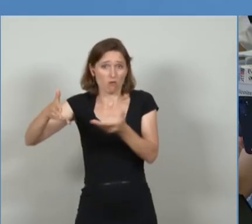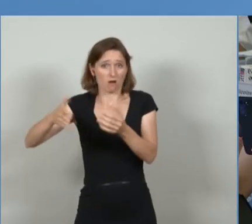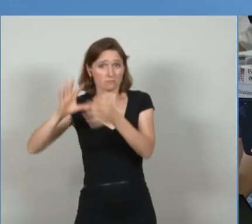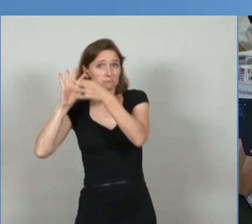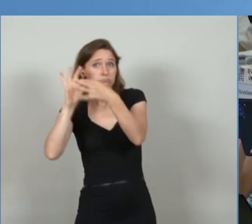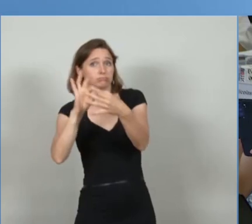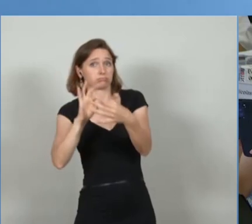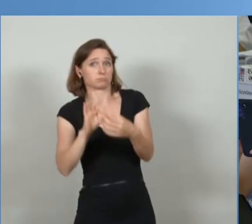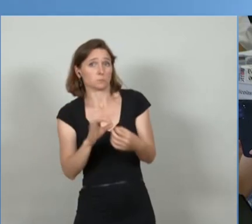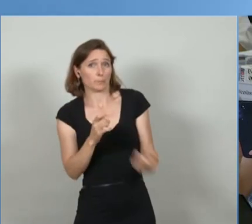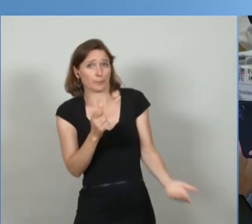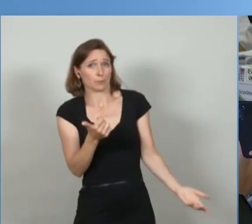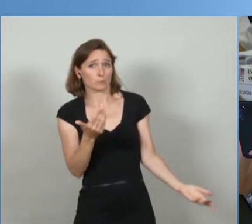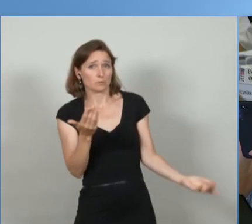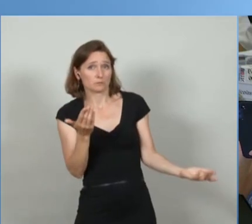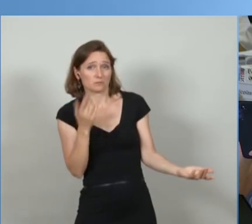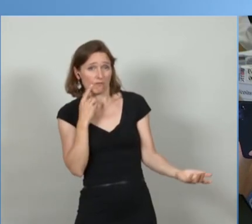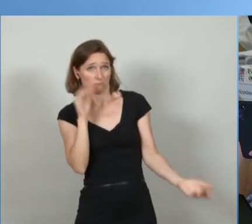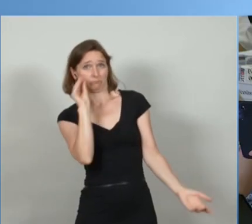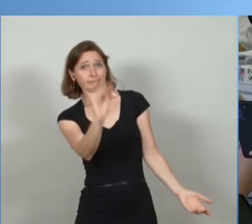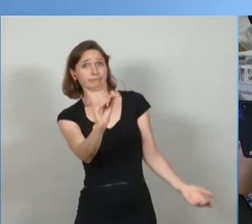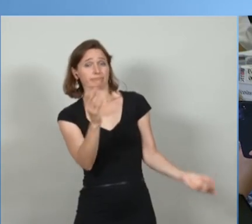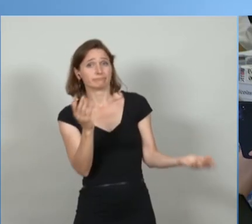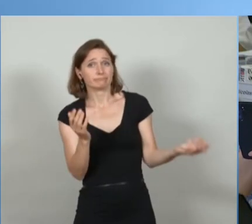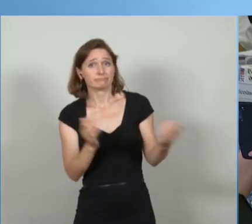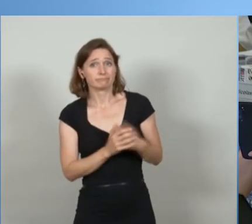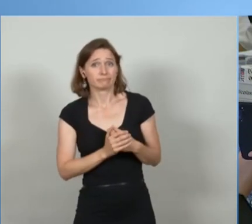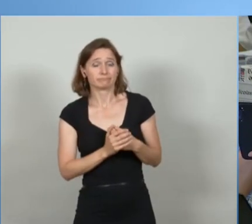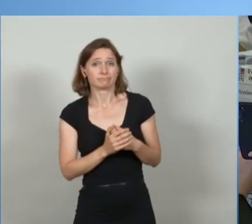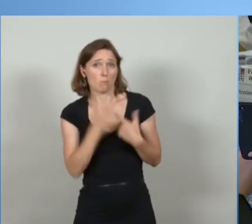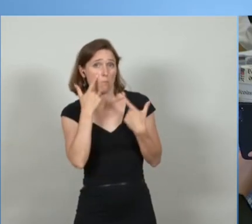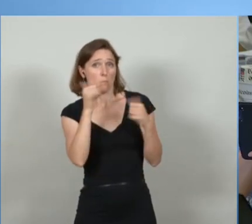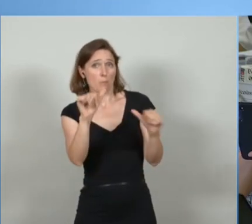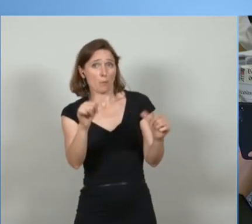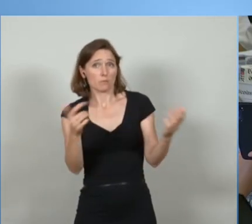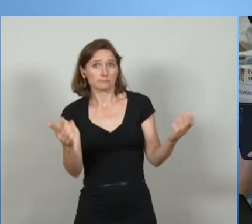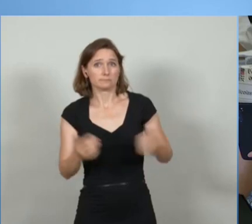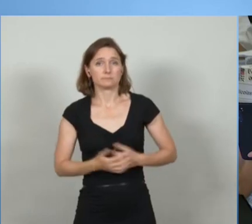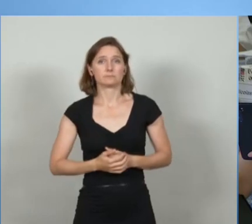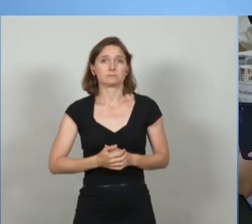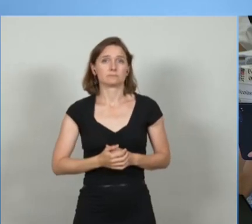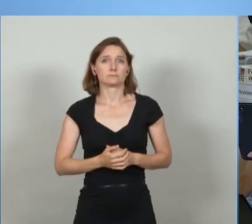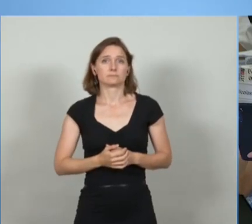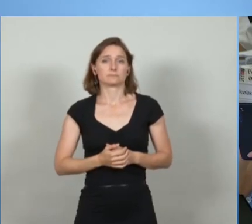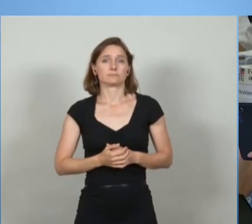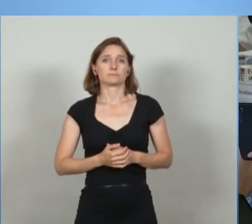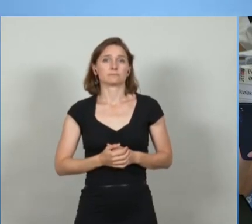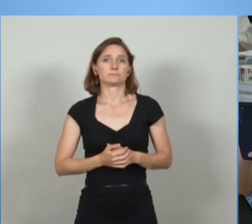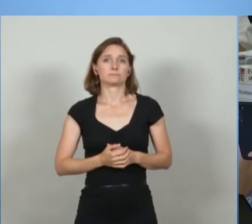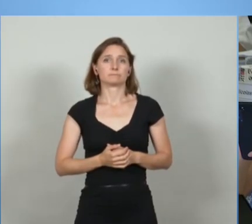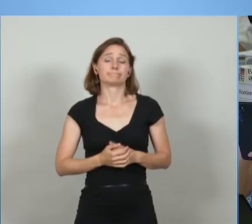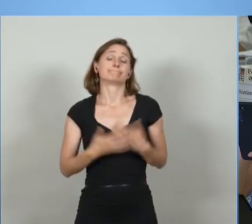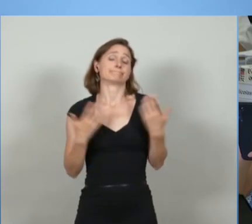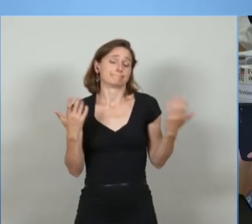suis désolé de vous le dire mais vous avez votre part de responsabilité de façon prégnante dans cette situation et puis évidemment une chose en